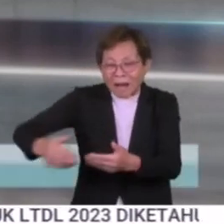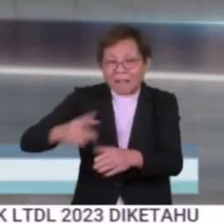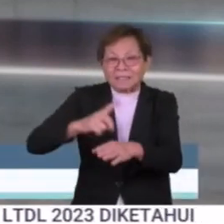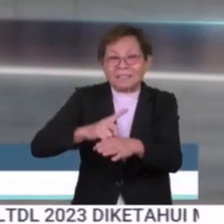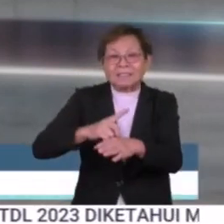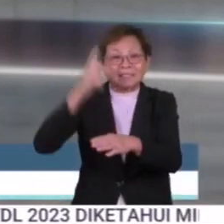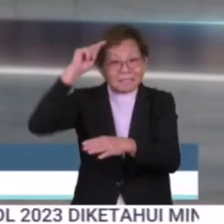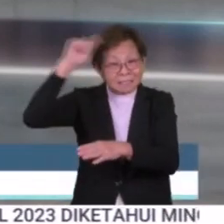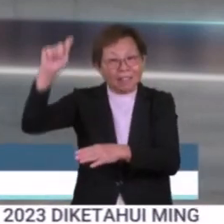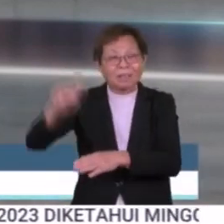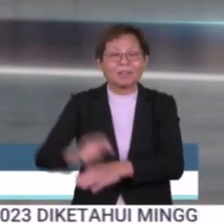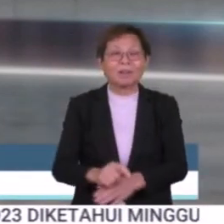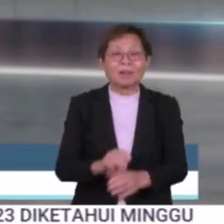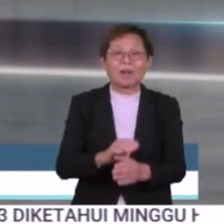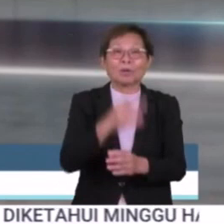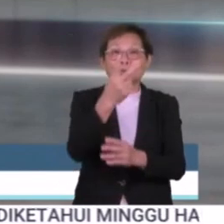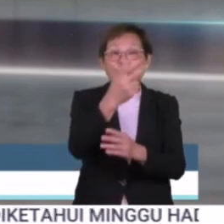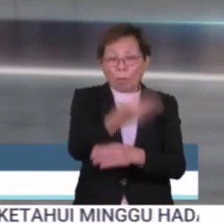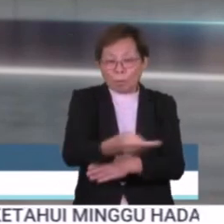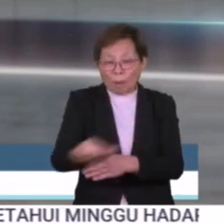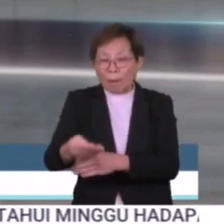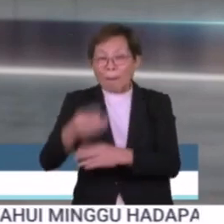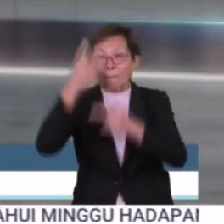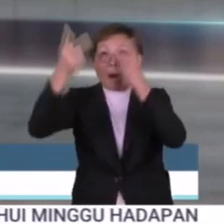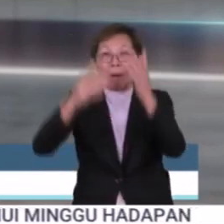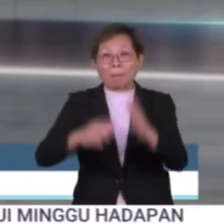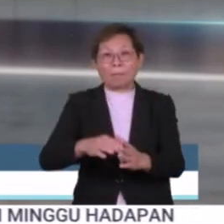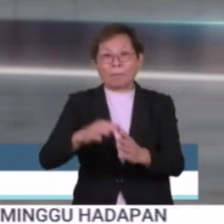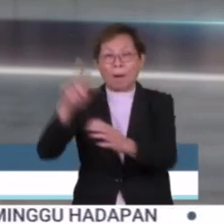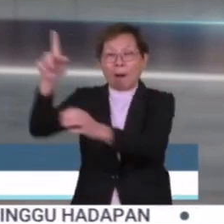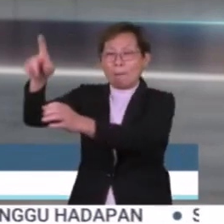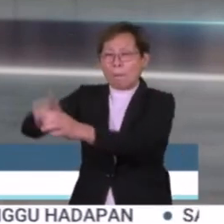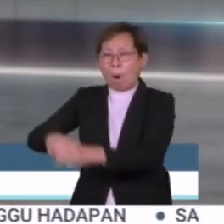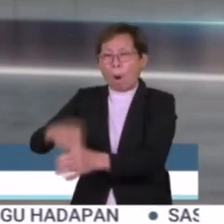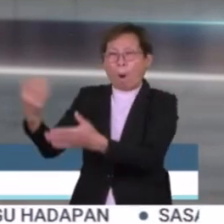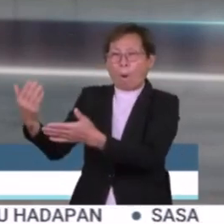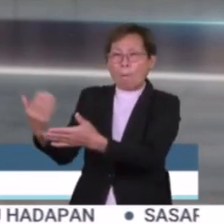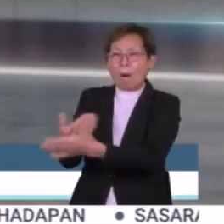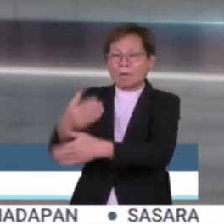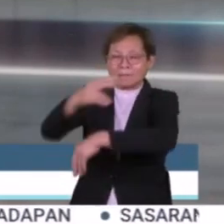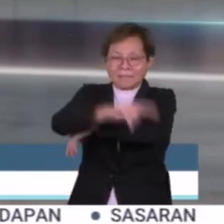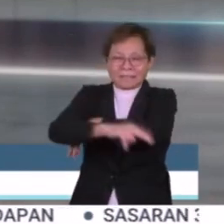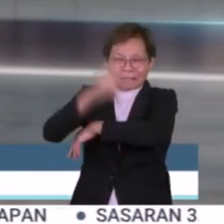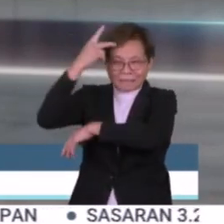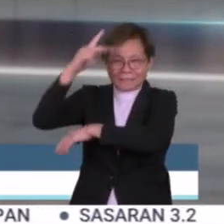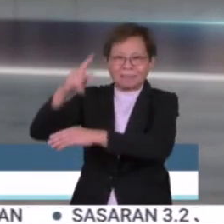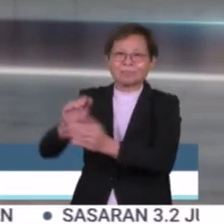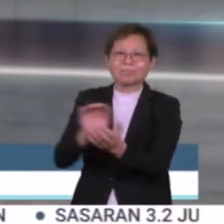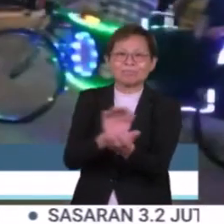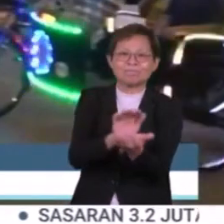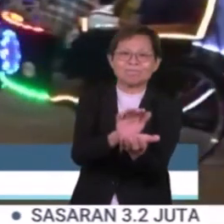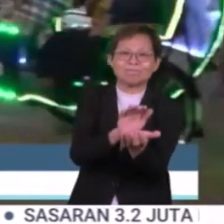Program berkenaan antara dua produk pelancongan yang dijangka menjadi daya tarikan baharu di negeri itu.